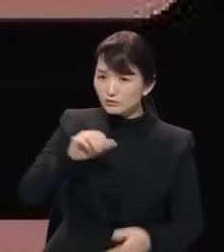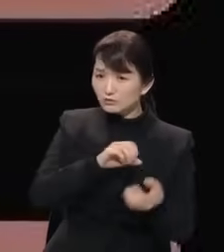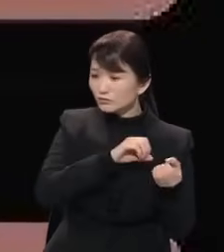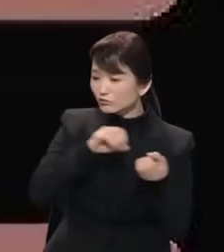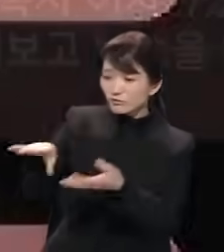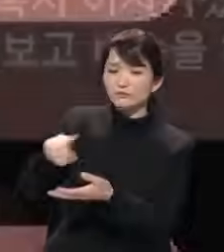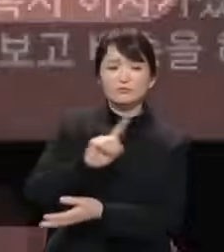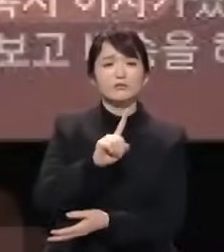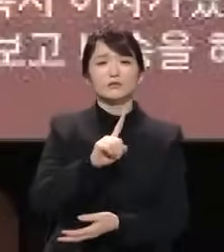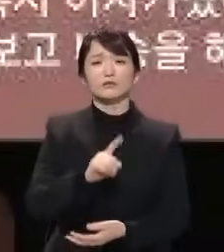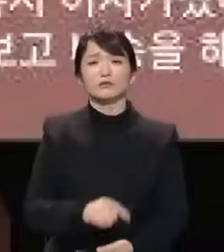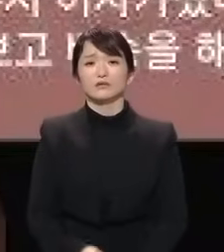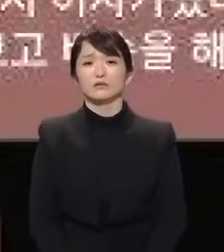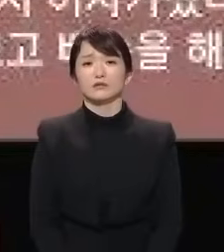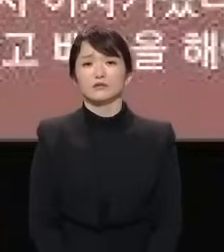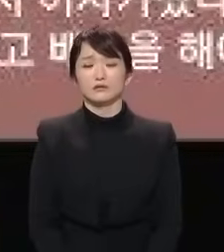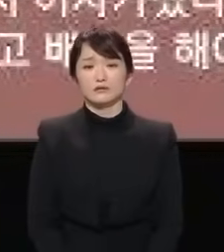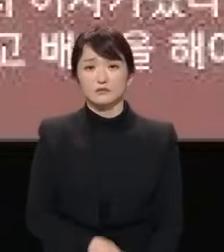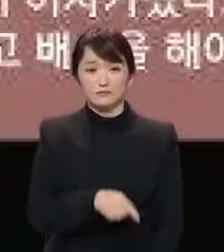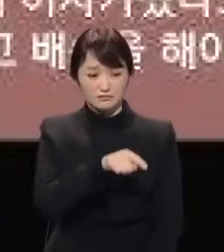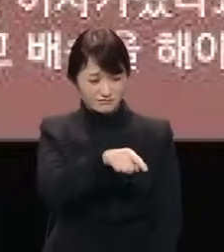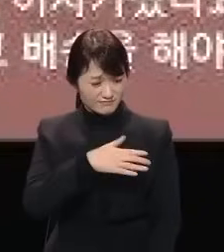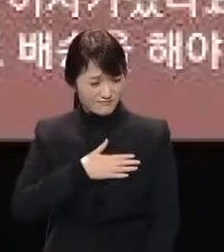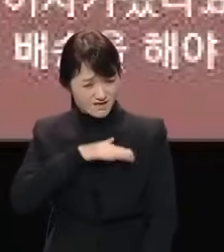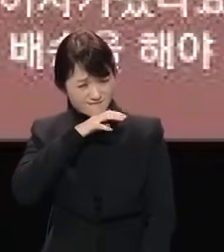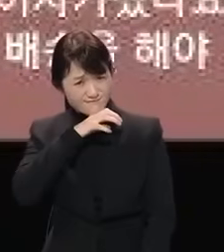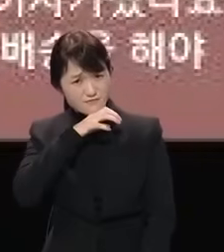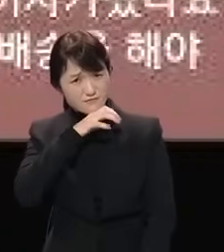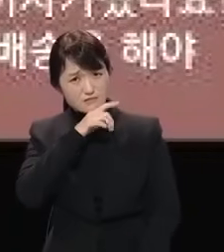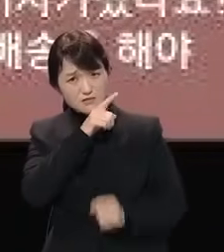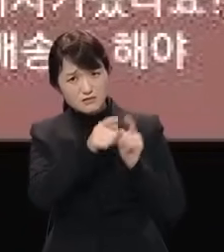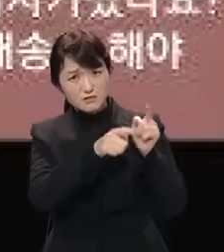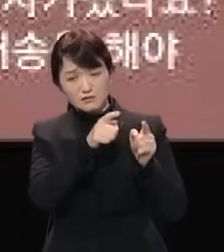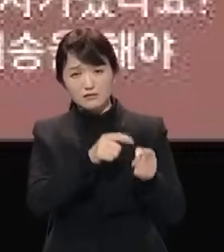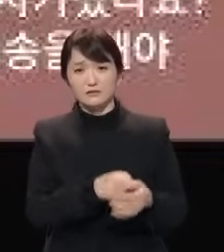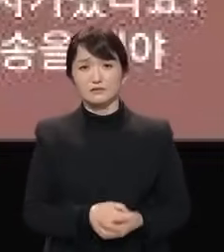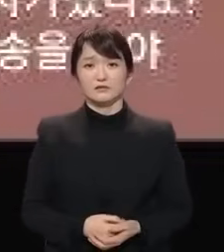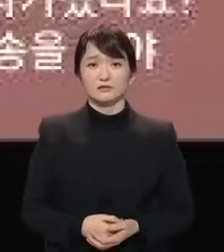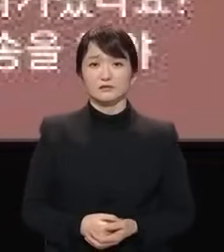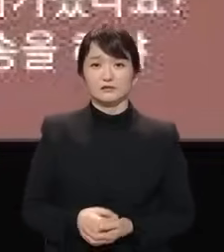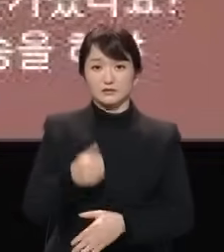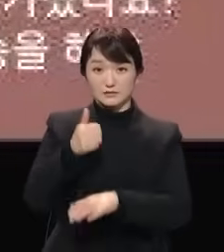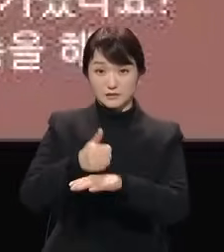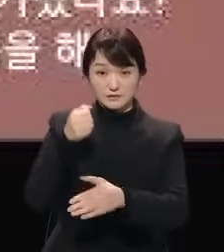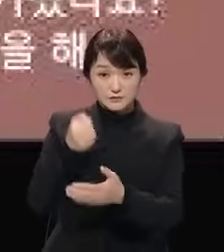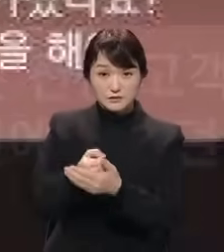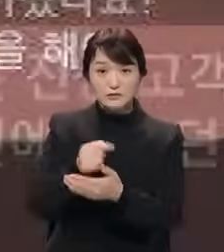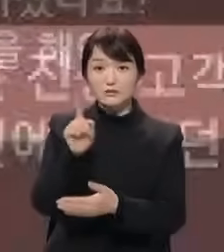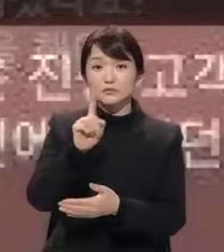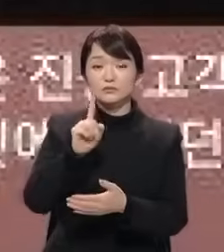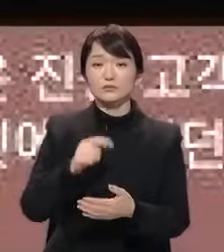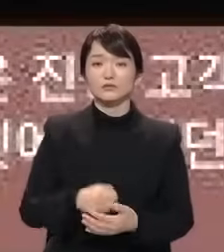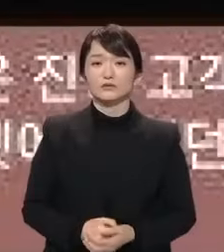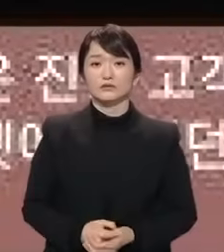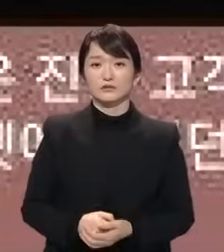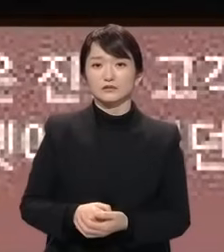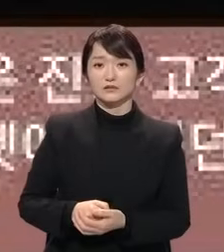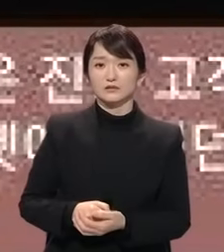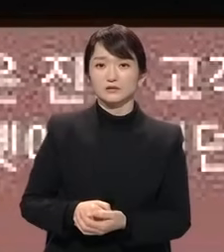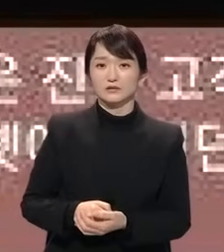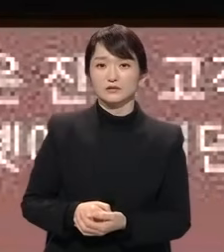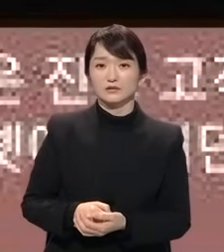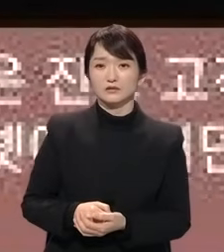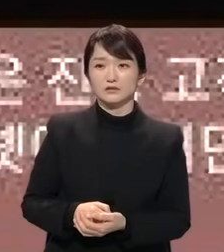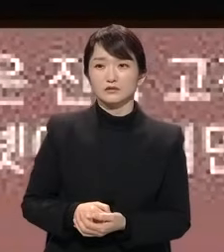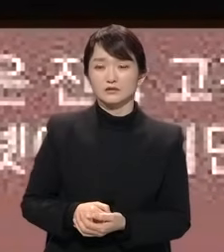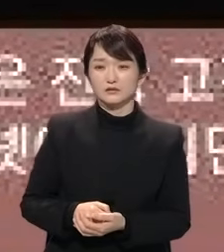이런 택배가 다 있어. 당신 내가 민원 넣을 거야. 자 심지어 마지막 결정타가 있습니다. 문자 그만 보내 이